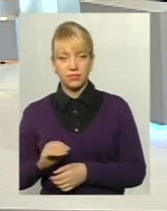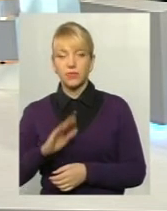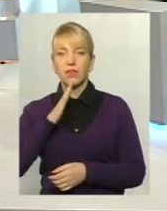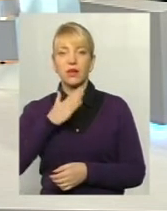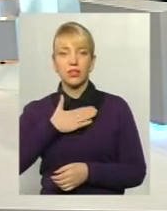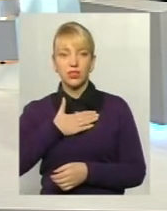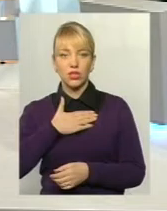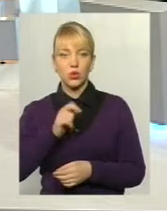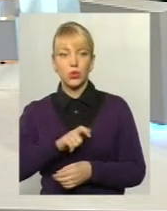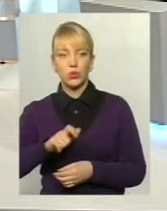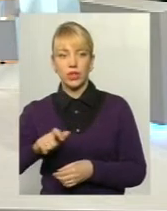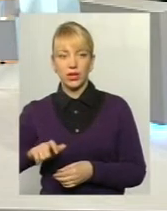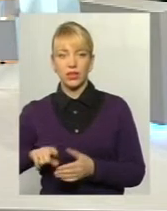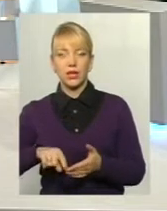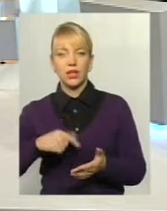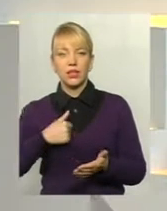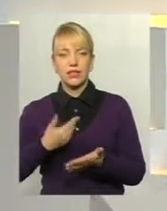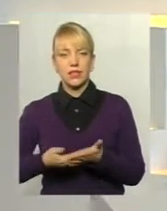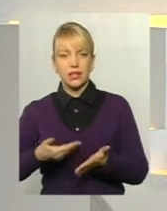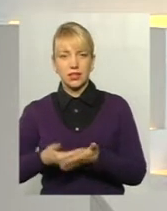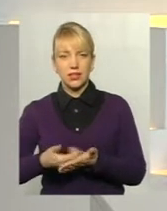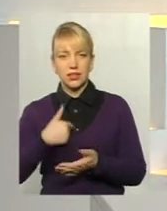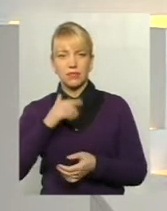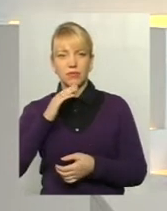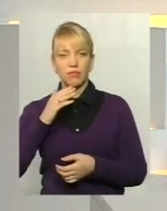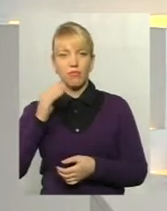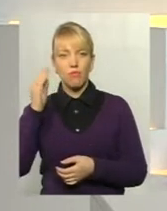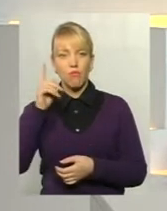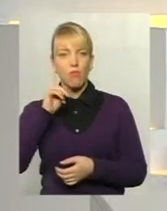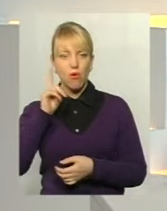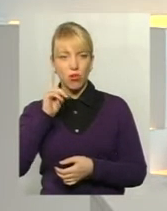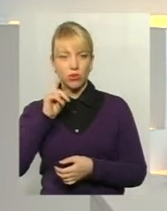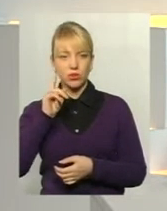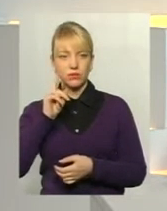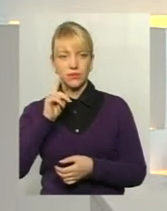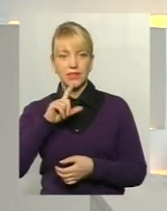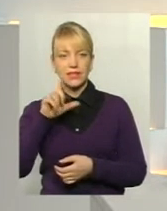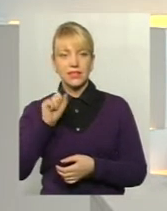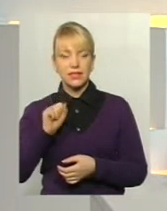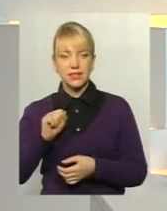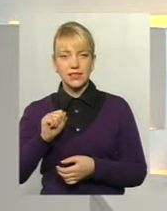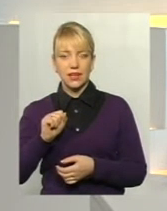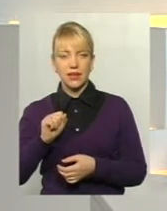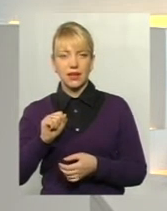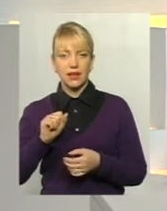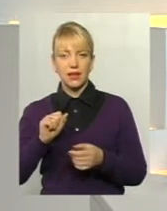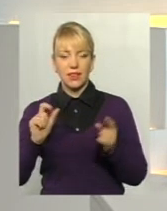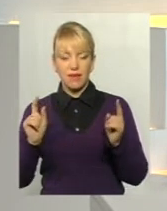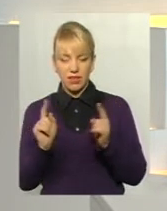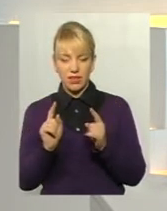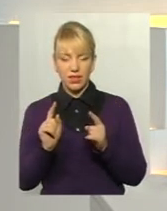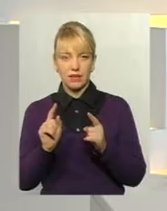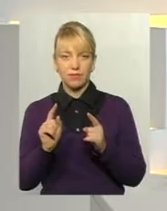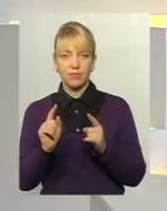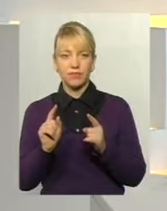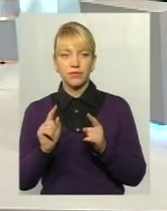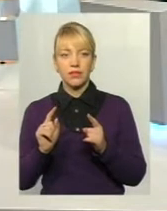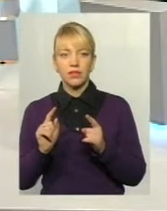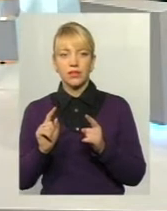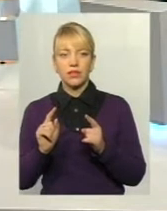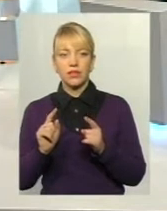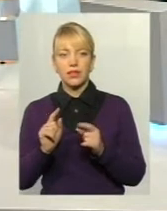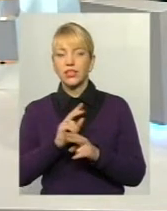наших людей, мені здається, нашу молодь, ну, за невеликим винятком, ніхто не вчить, як